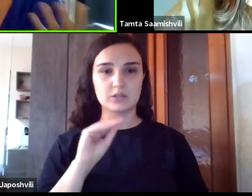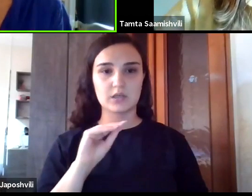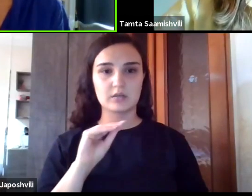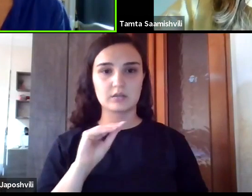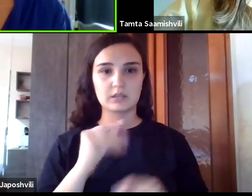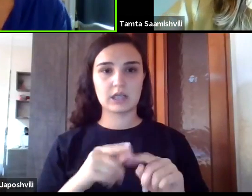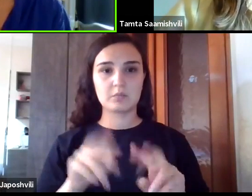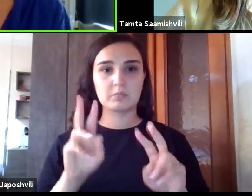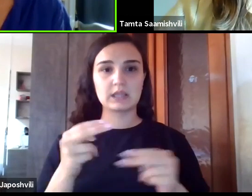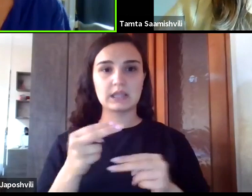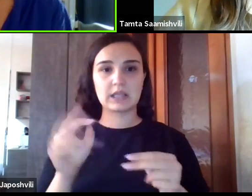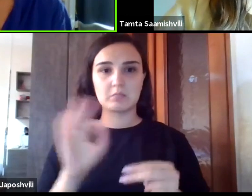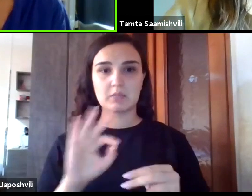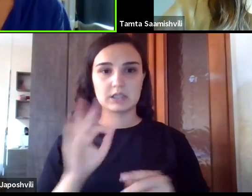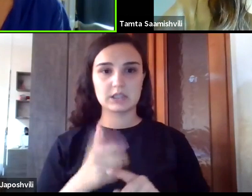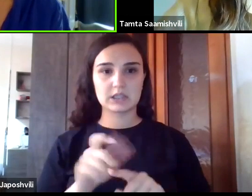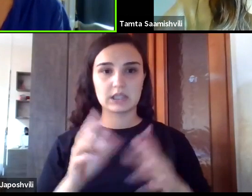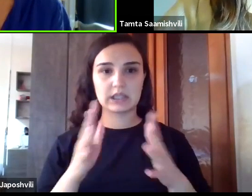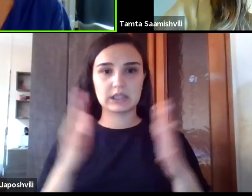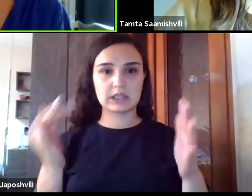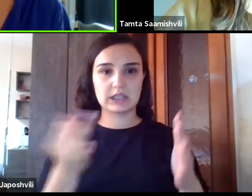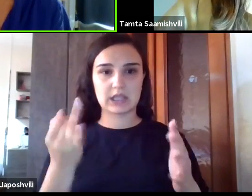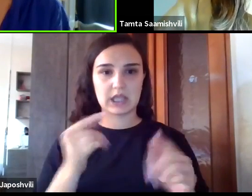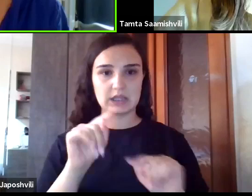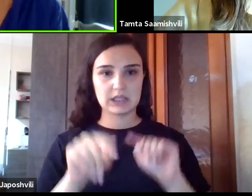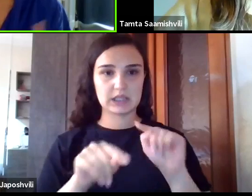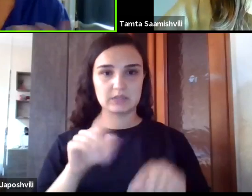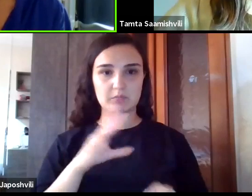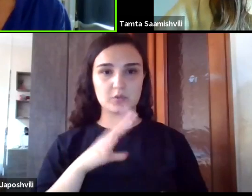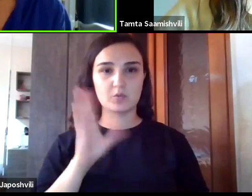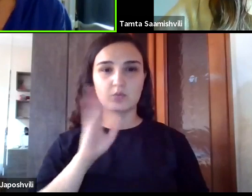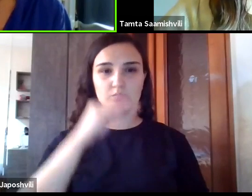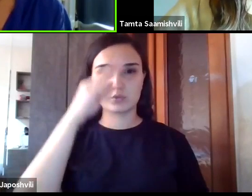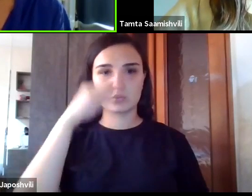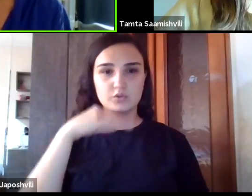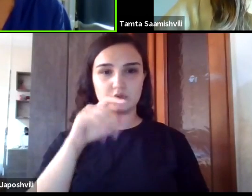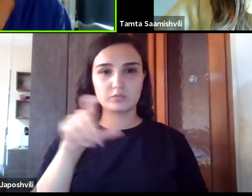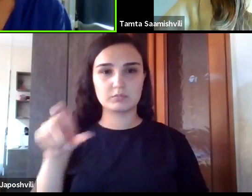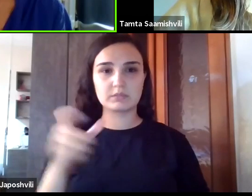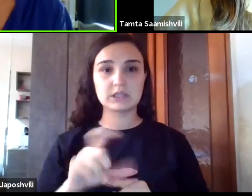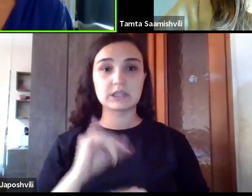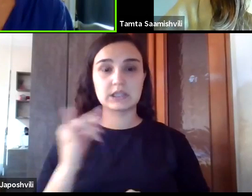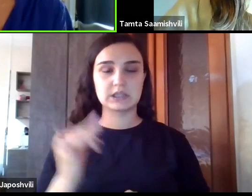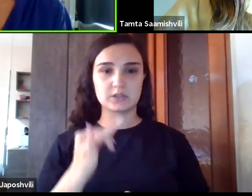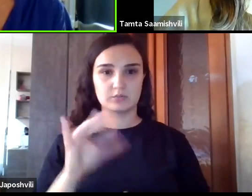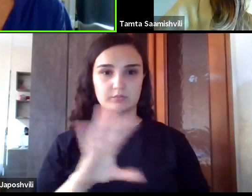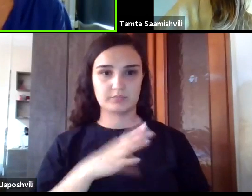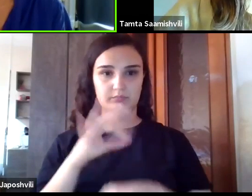ამ თემაზე ძალიან დიდი დაინტერესება იყო მშობლების და ძალიან საინტერესო წარიმართა.